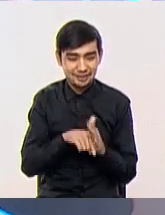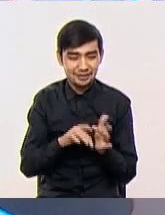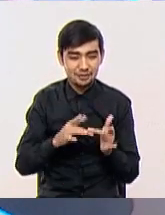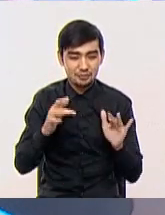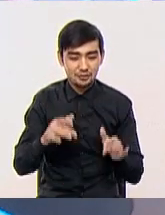z